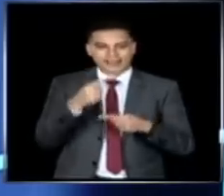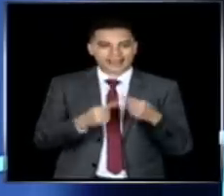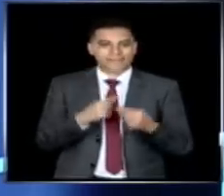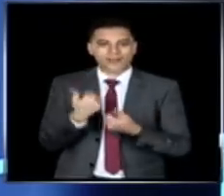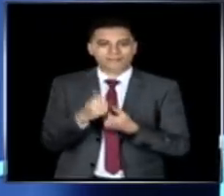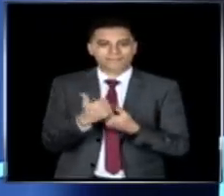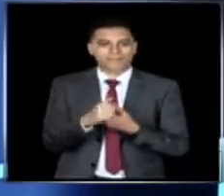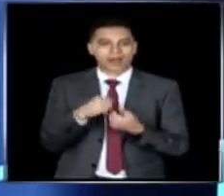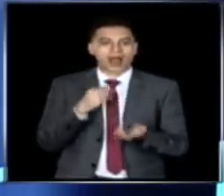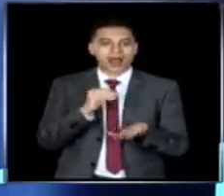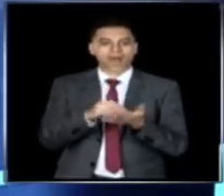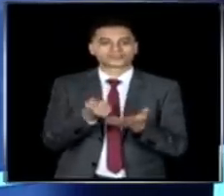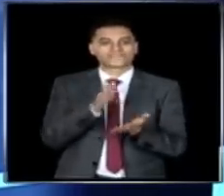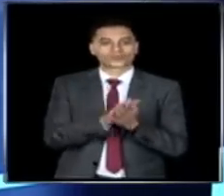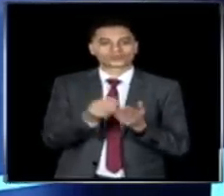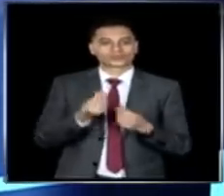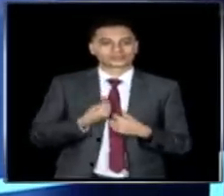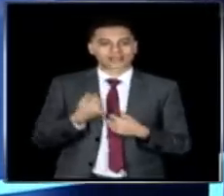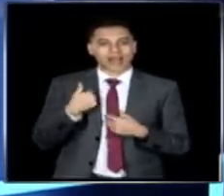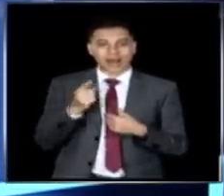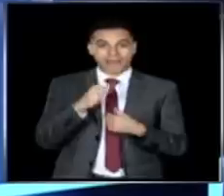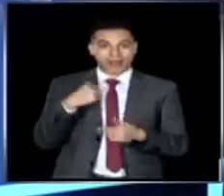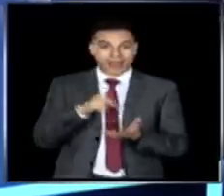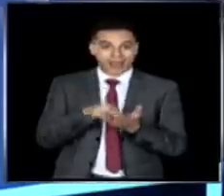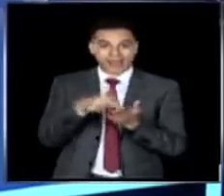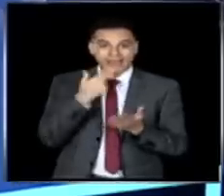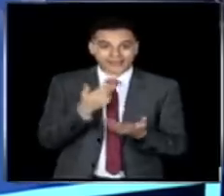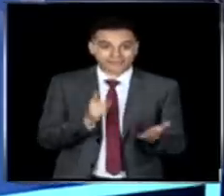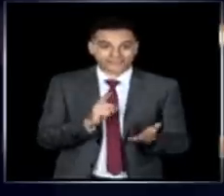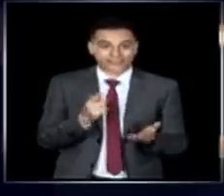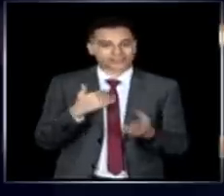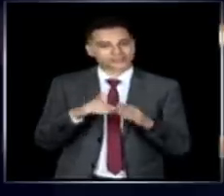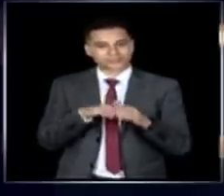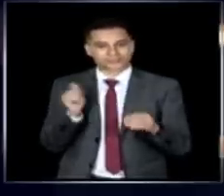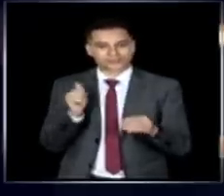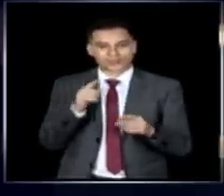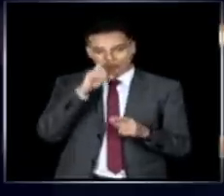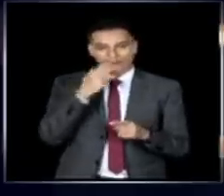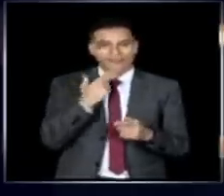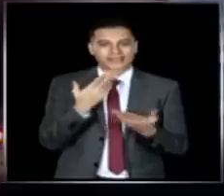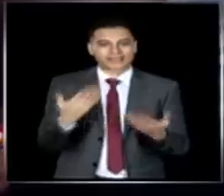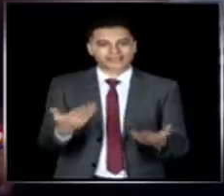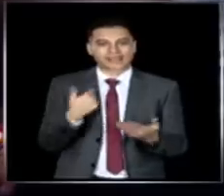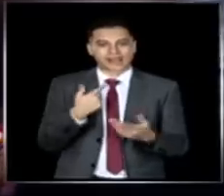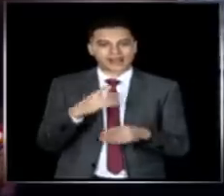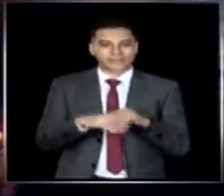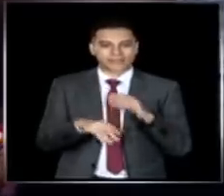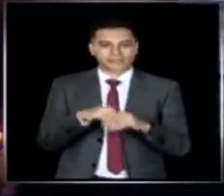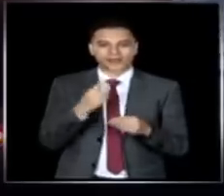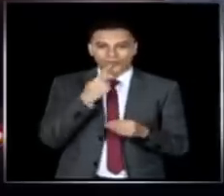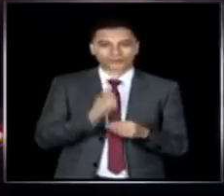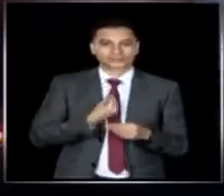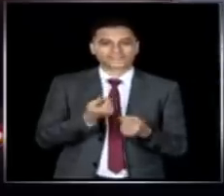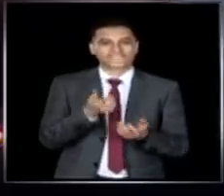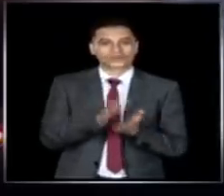ناقص. انا عايز، ادوني فرصتي. اذا ما كنتش قدها هيبان، واذا كنت قدها هيبان. وقد كان. بمنتهى البساطة أنا قلت لهم ادوني